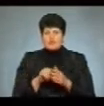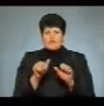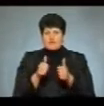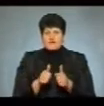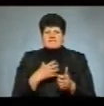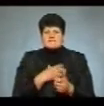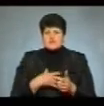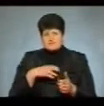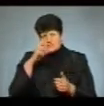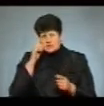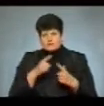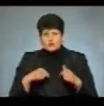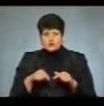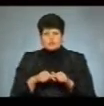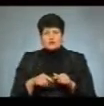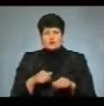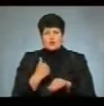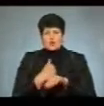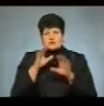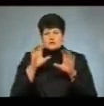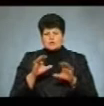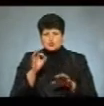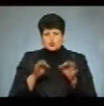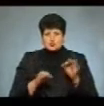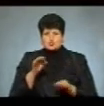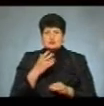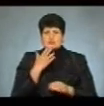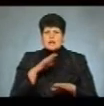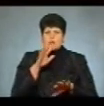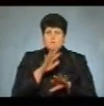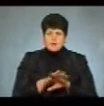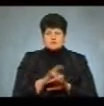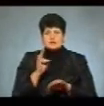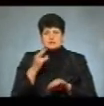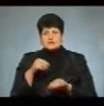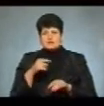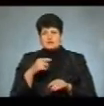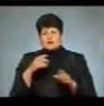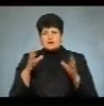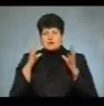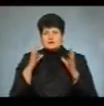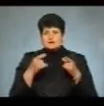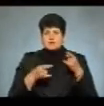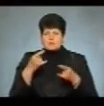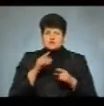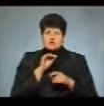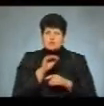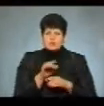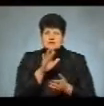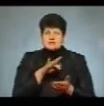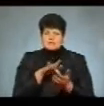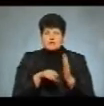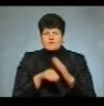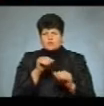важливих державних органів Конституційного суду, Національного банку, Нацради з питань телебачення і радіомовлення та Центральної